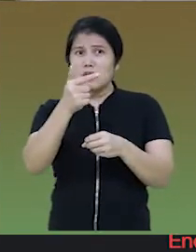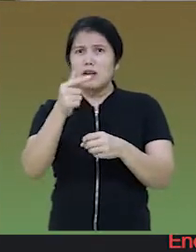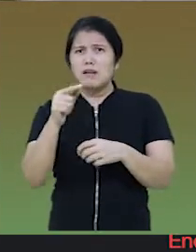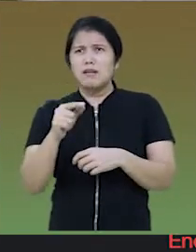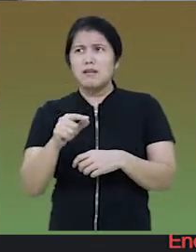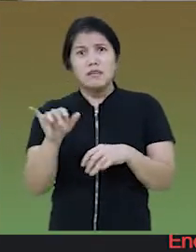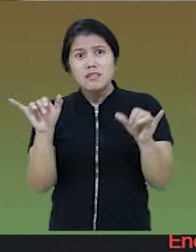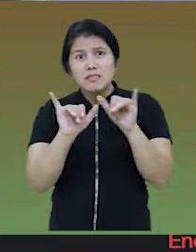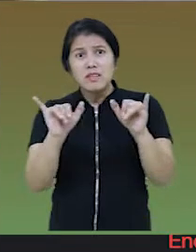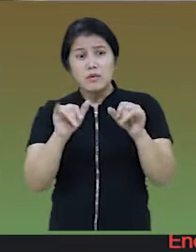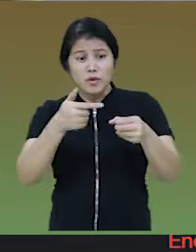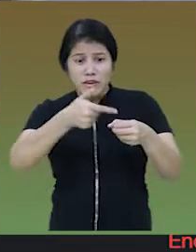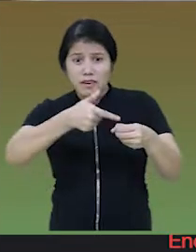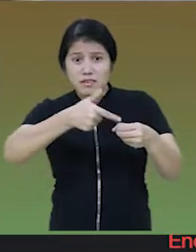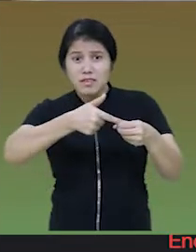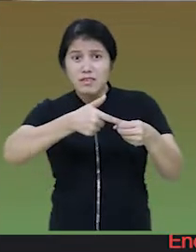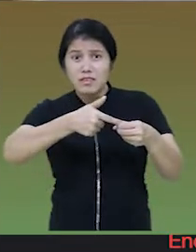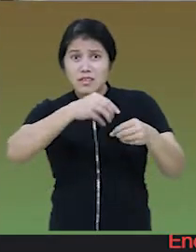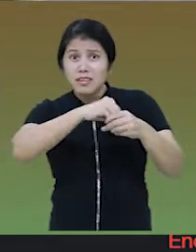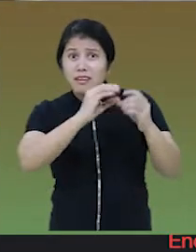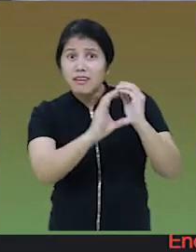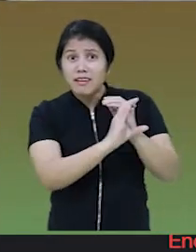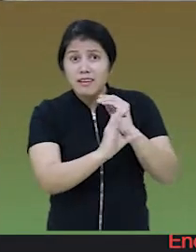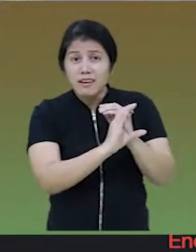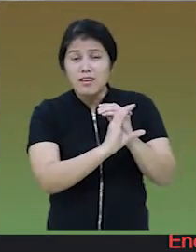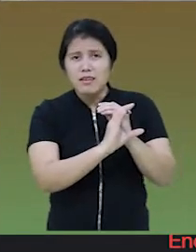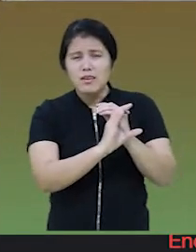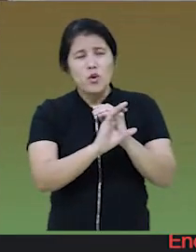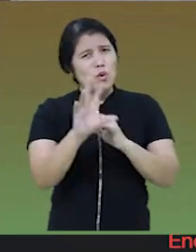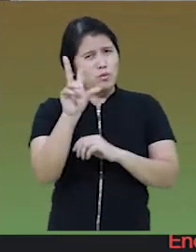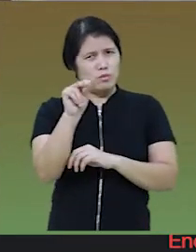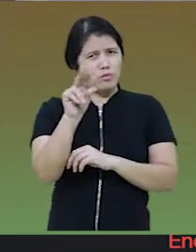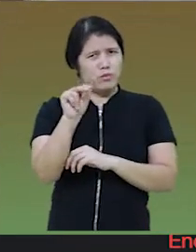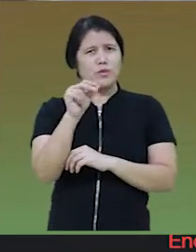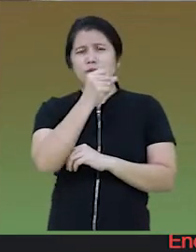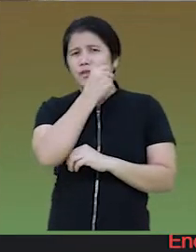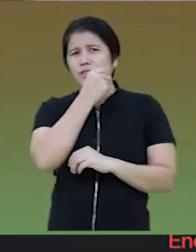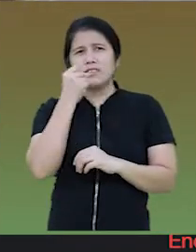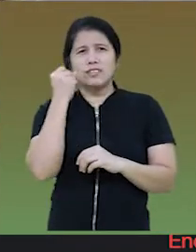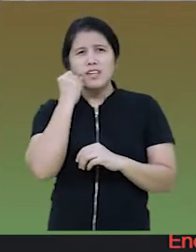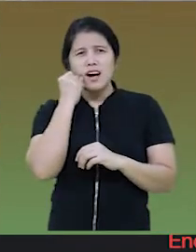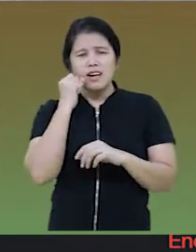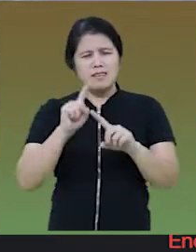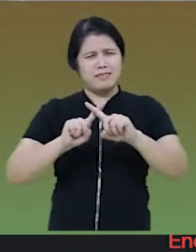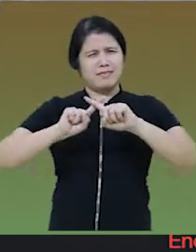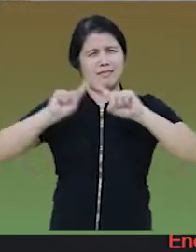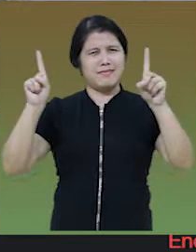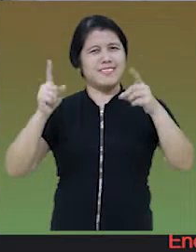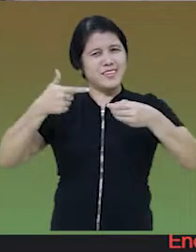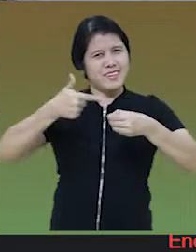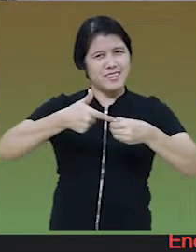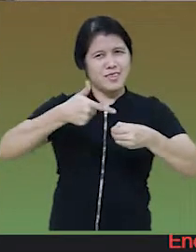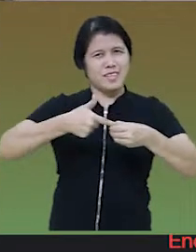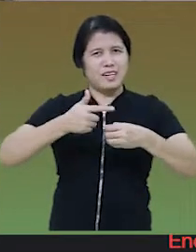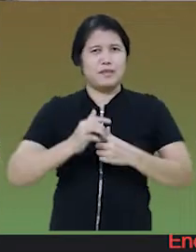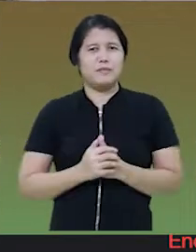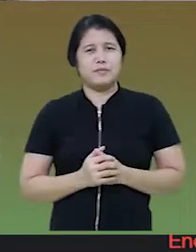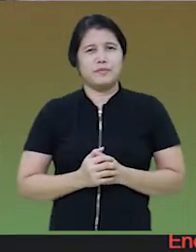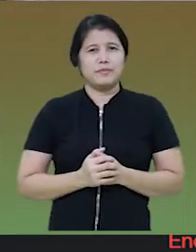Ito po ba ay gasoline na nilalagay sa sasakyan? Hindi siya! Iba ang gasolina!